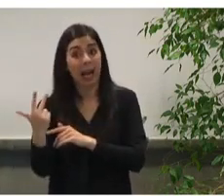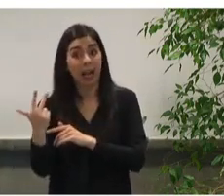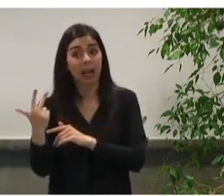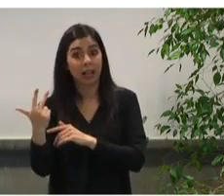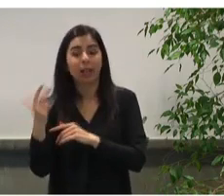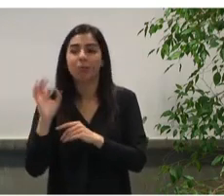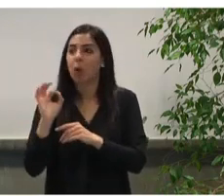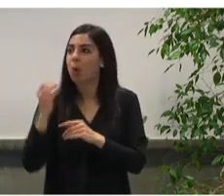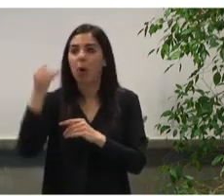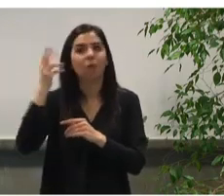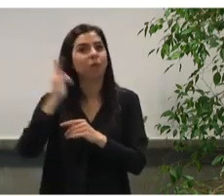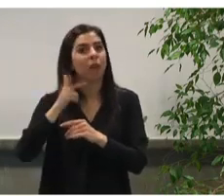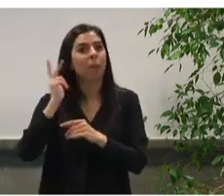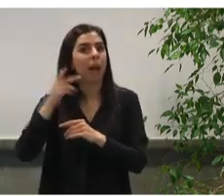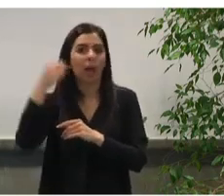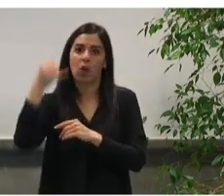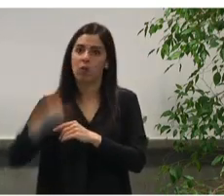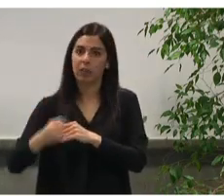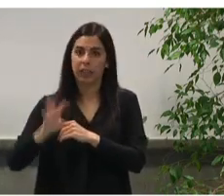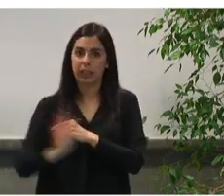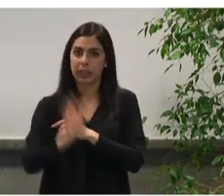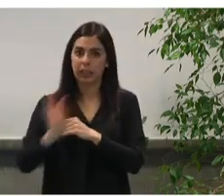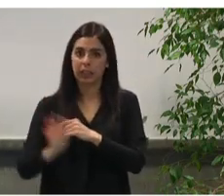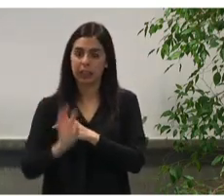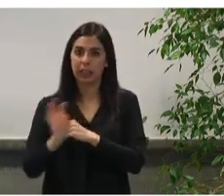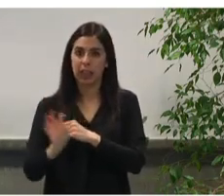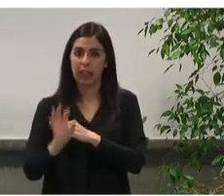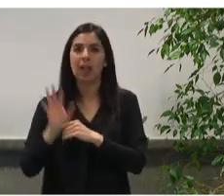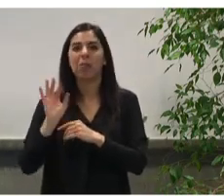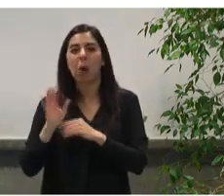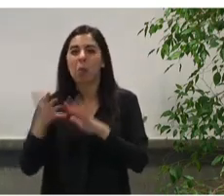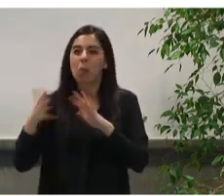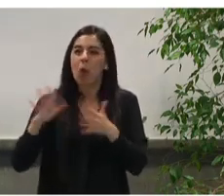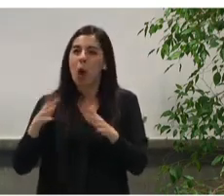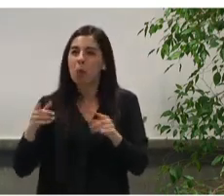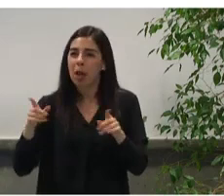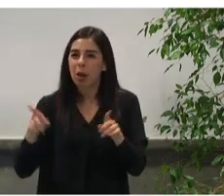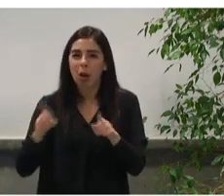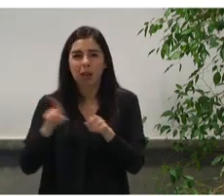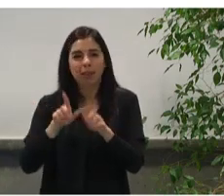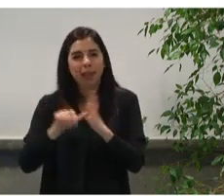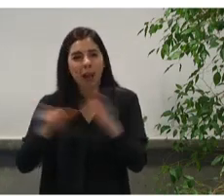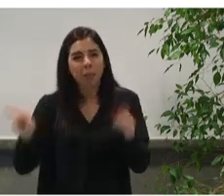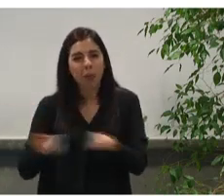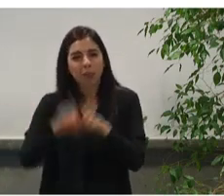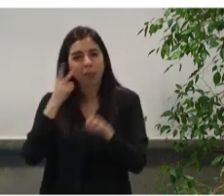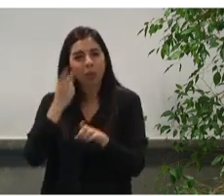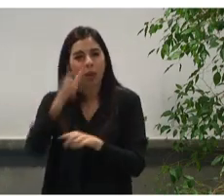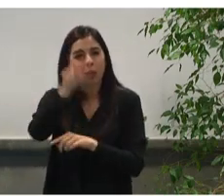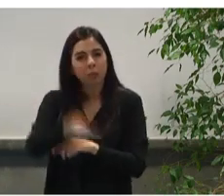gli ultimi giorni di febbraio, per capirci, più o meno in corrispondenza dell'identificazione del paziente 1. Dopodiché